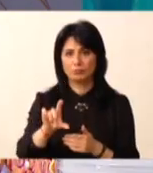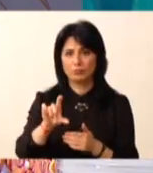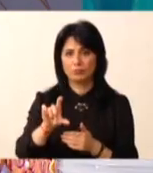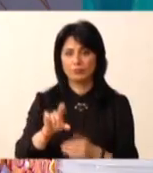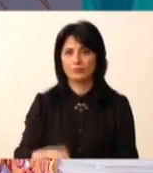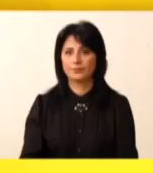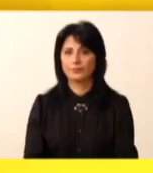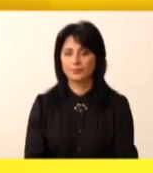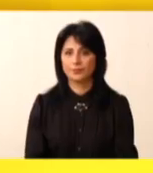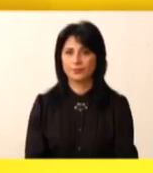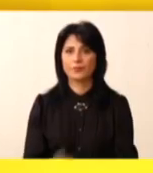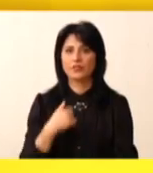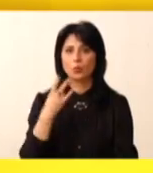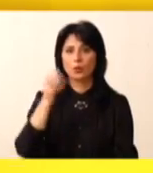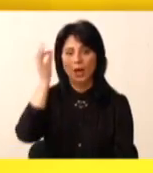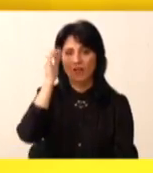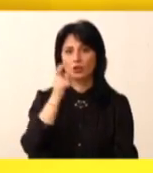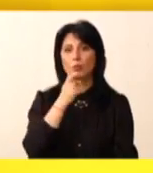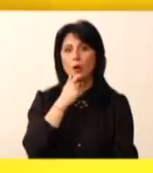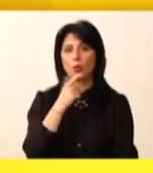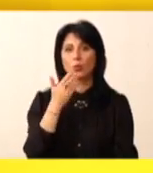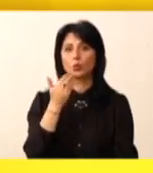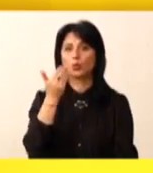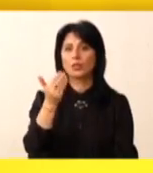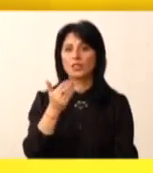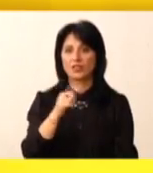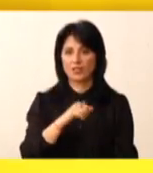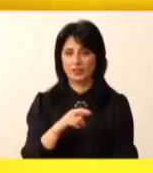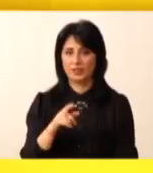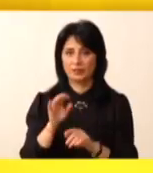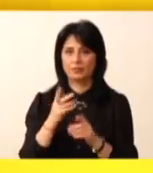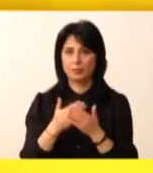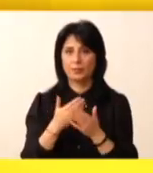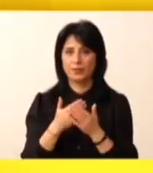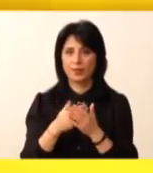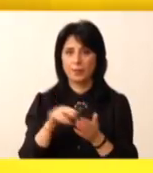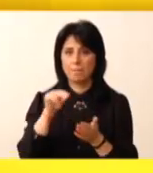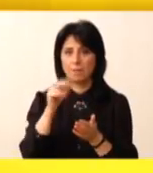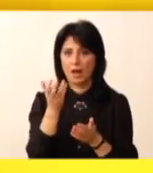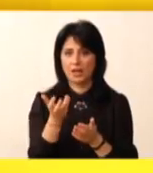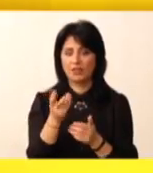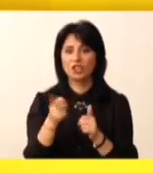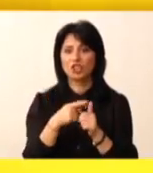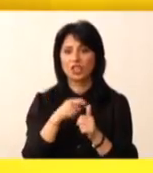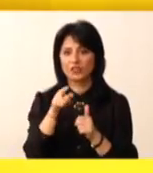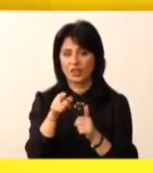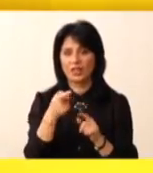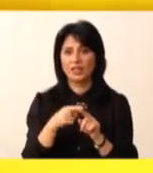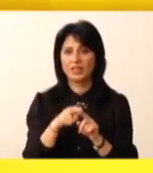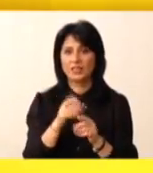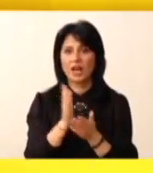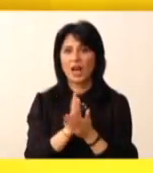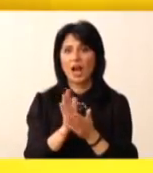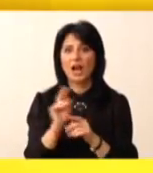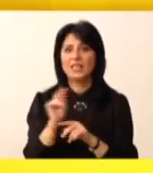უნდა იყოს. დიახ, და ჩვენ უნდა გავახსენოთ მაყურებელს, რომ თუ თქვენ თავახთი მდგომარეობაში გაქვთ სამარილე, ჩათვალეთ, რომ ის აღარ